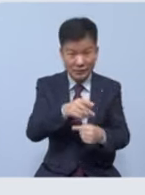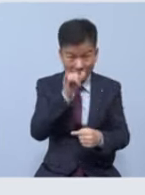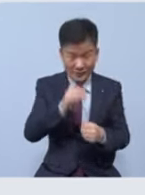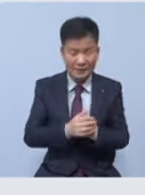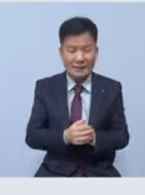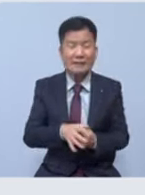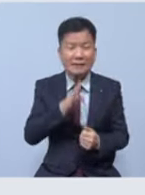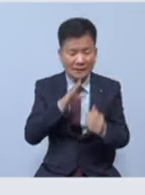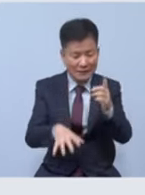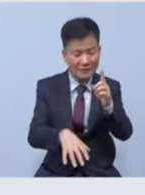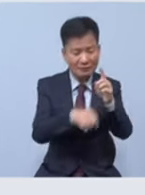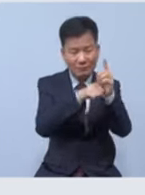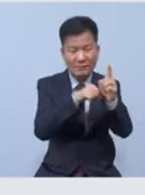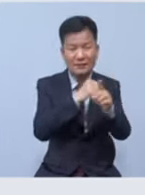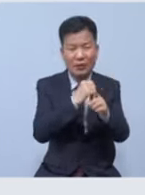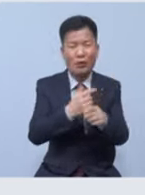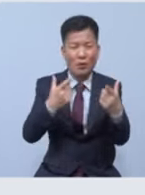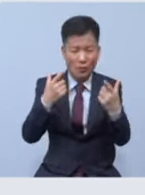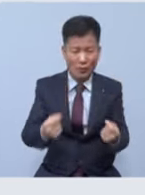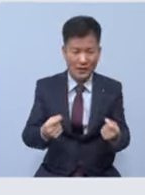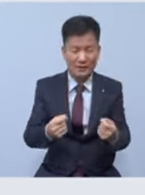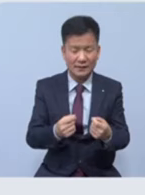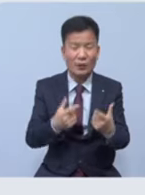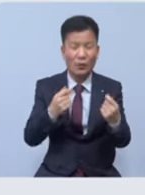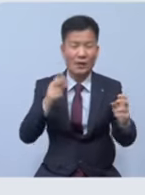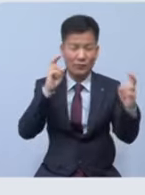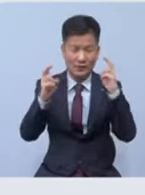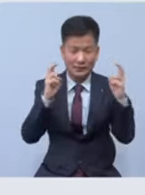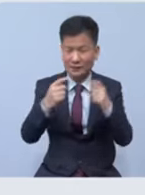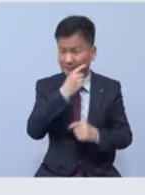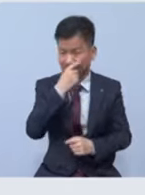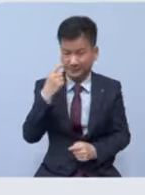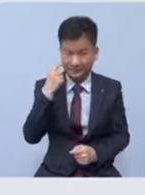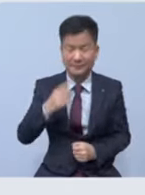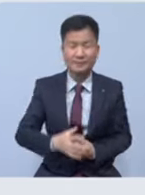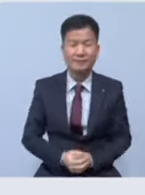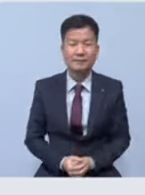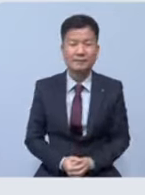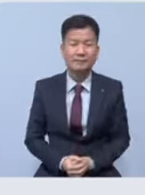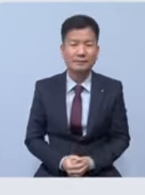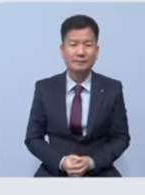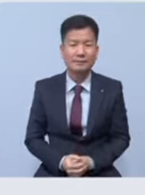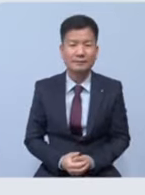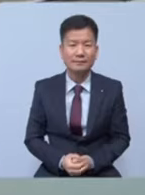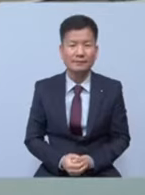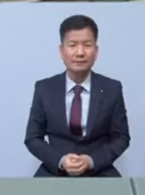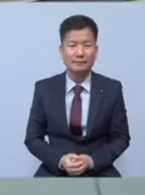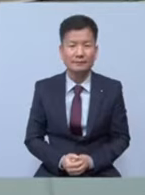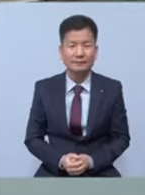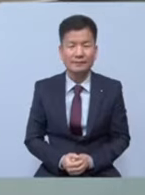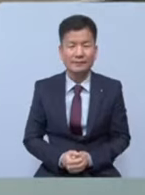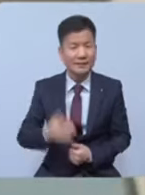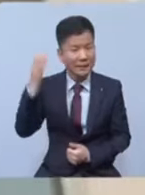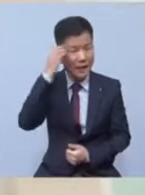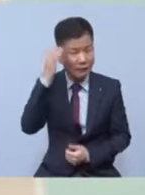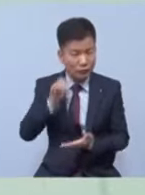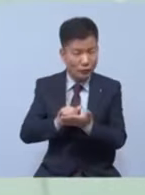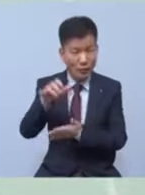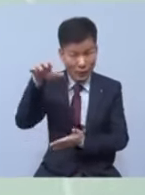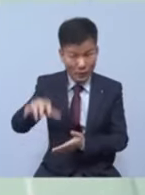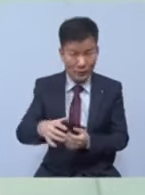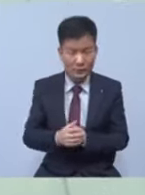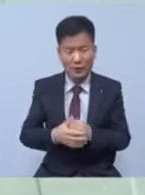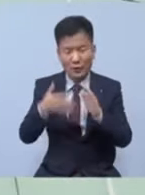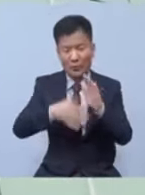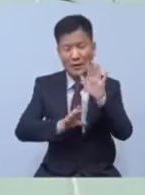사실상 특정인들 구성된 동일 업체가 아니냐는 의혹이 제기되는 부분입니다 한국공항공사는